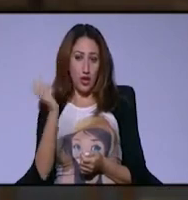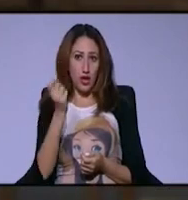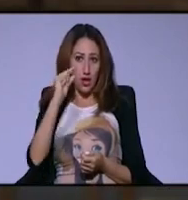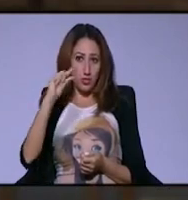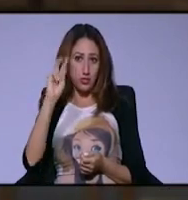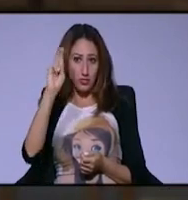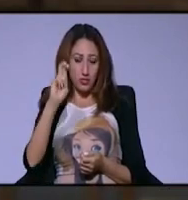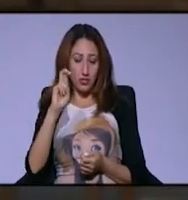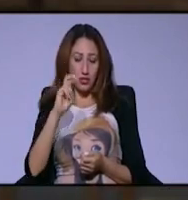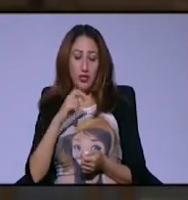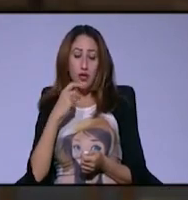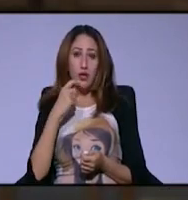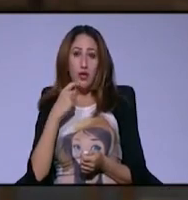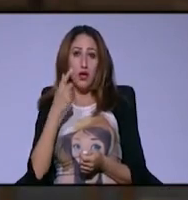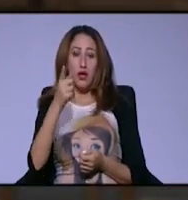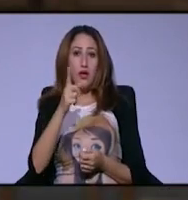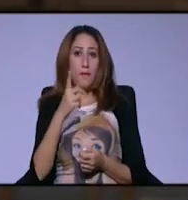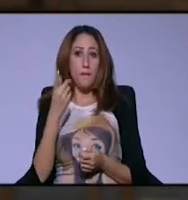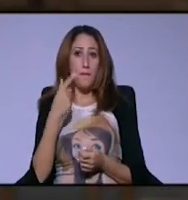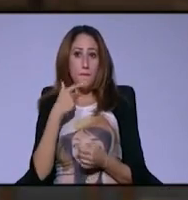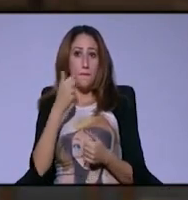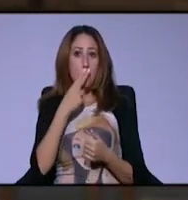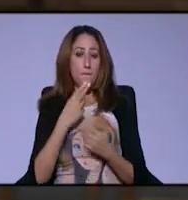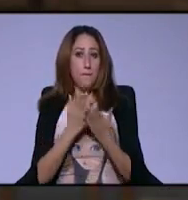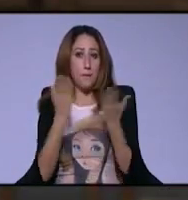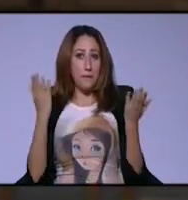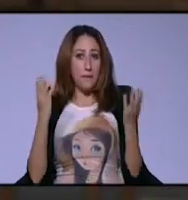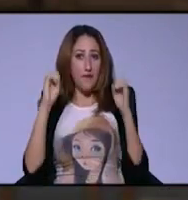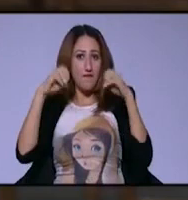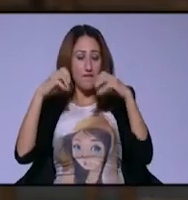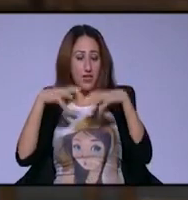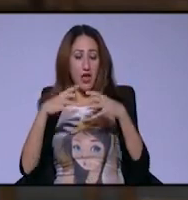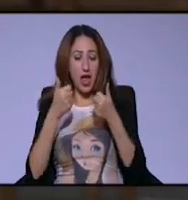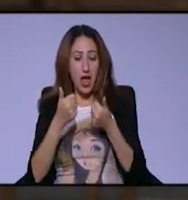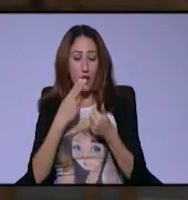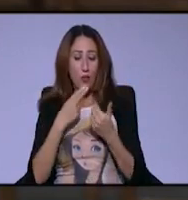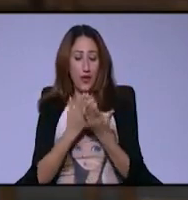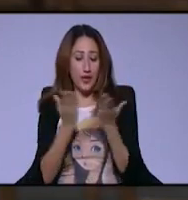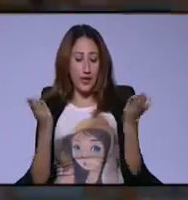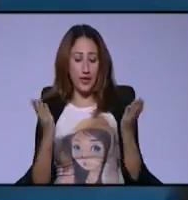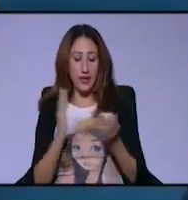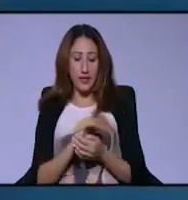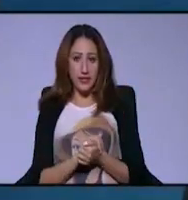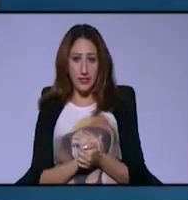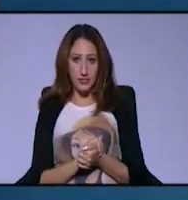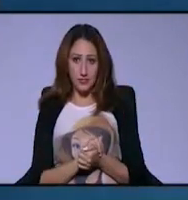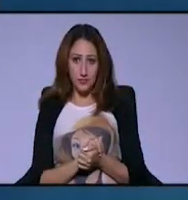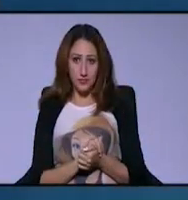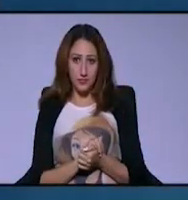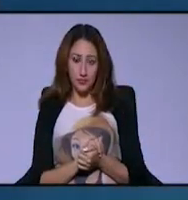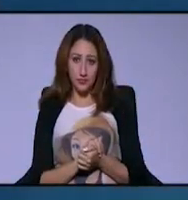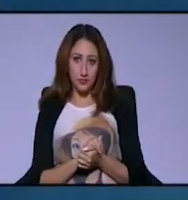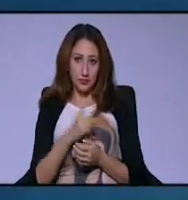قدر يعبر عن فضائل المدينة المنورة؟ وما هي هذه الفضائل يعني اللي اتكرمت عليها؟ عظيم عظيم. عبر